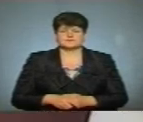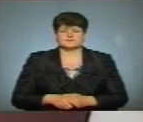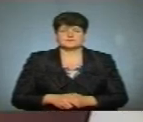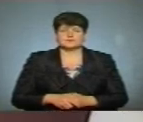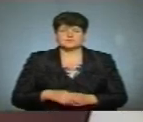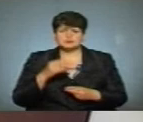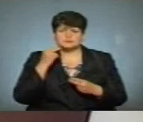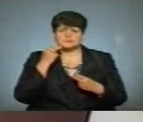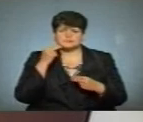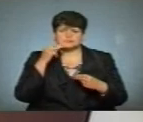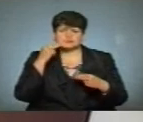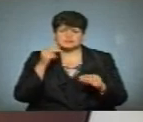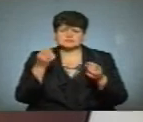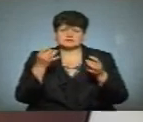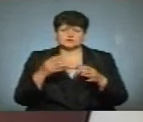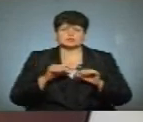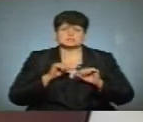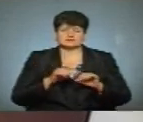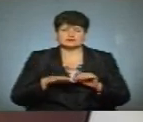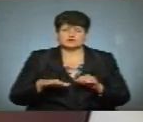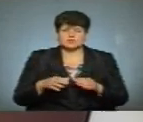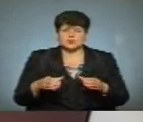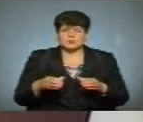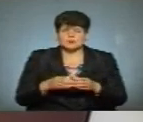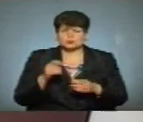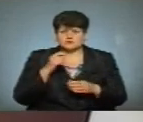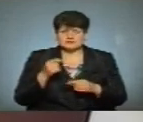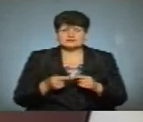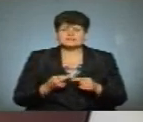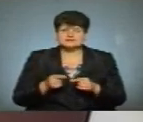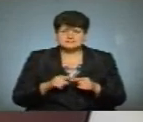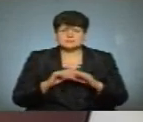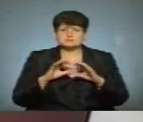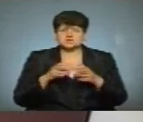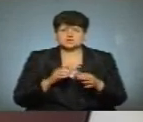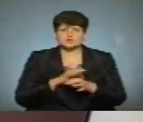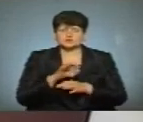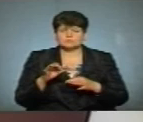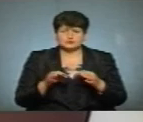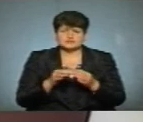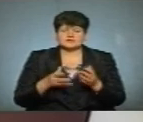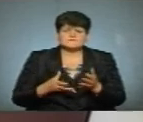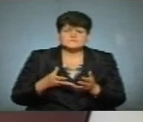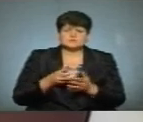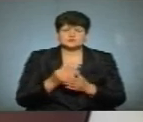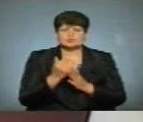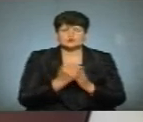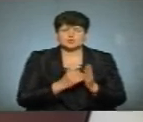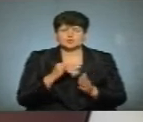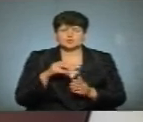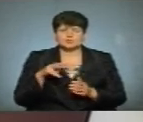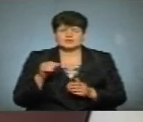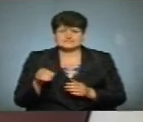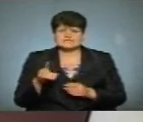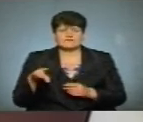Вдосконалення цивільного захисту в об'єднаних територіальних громадах України – наступний крок – це міжнародний проєкт, який фінансується програмою «UALED з